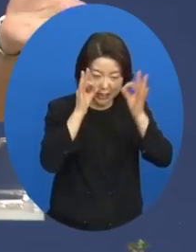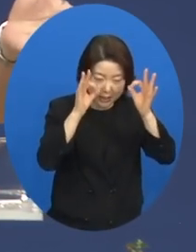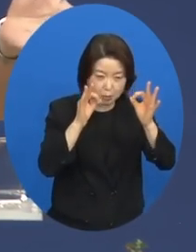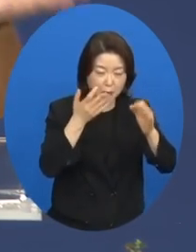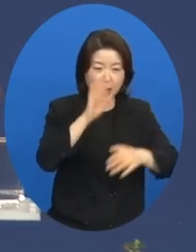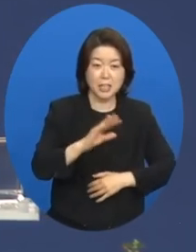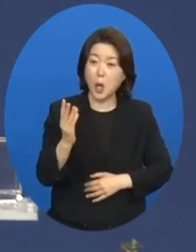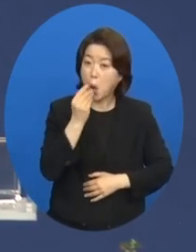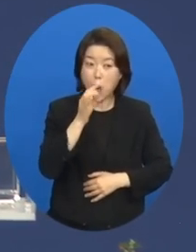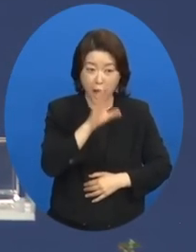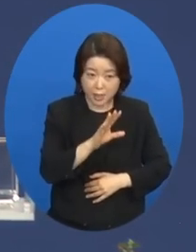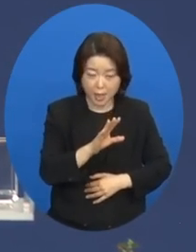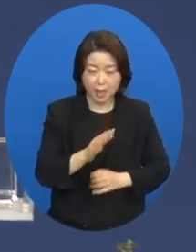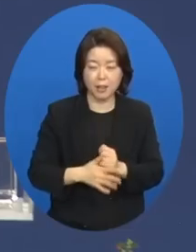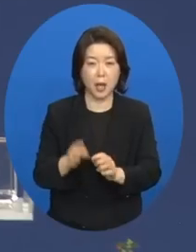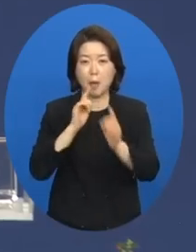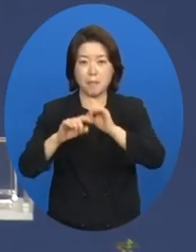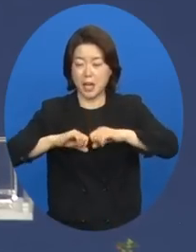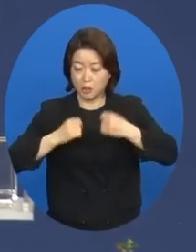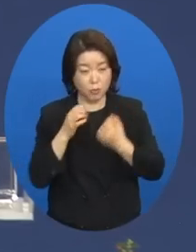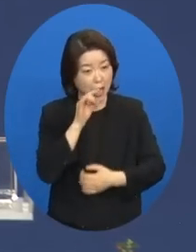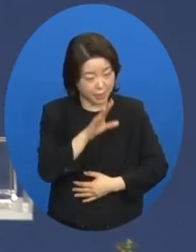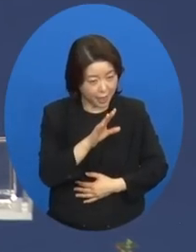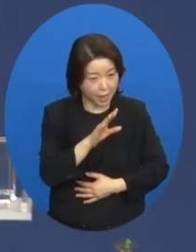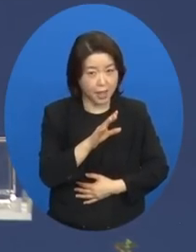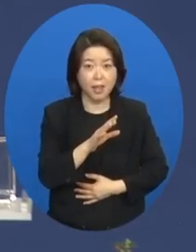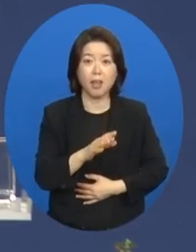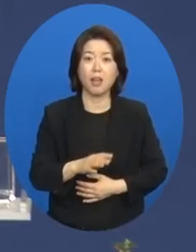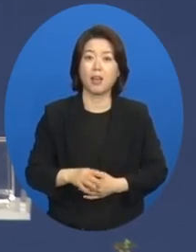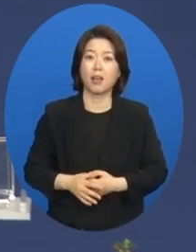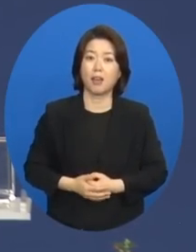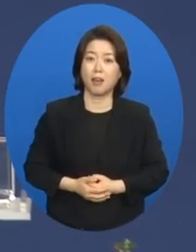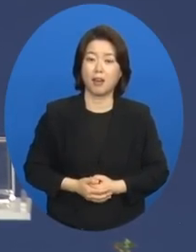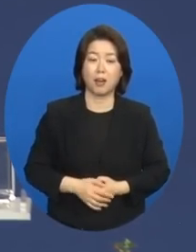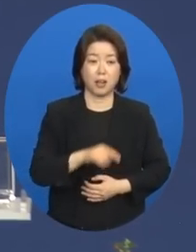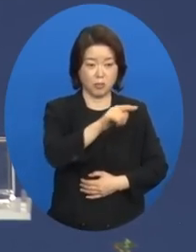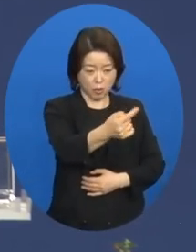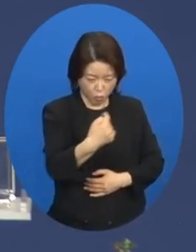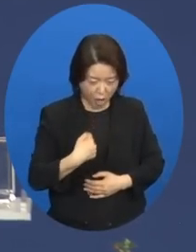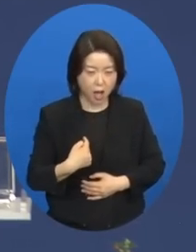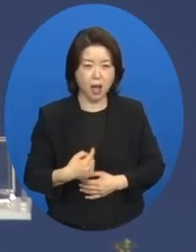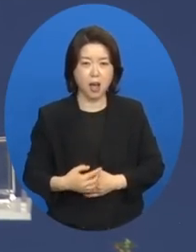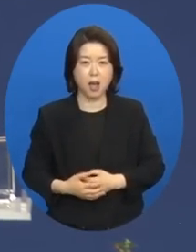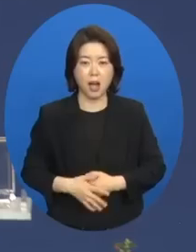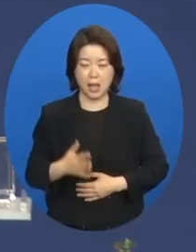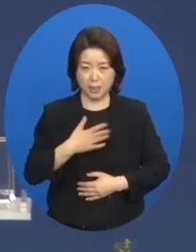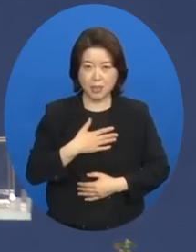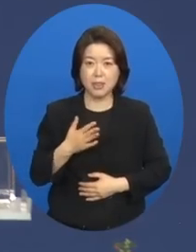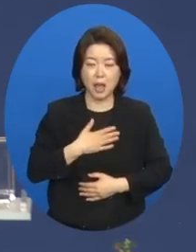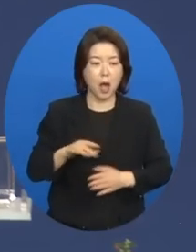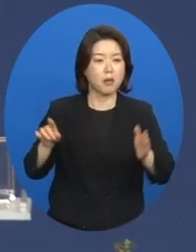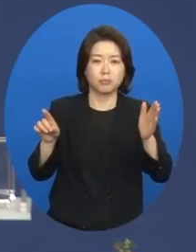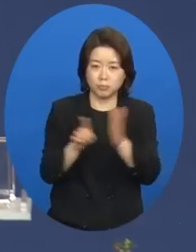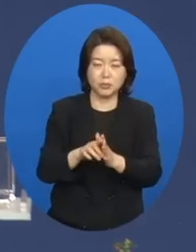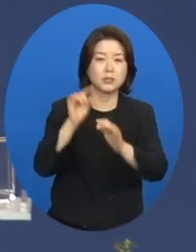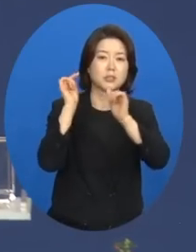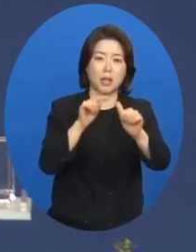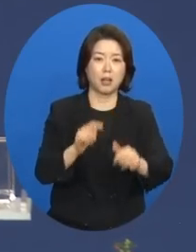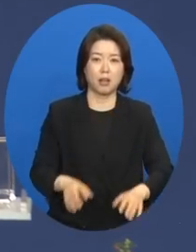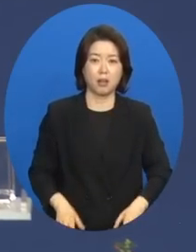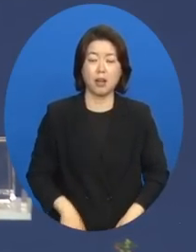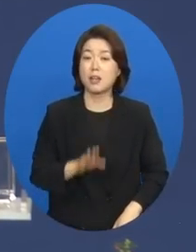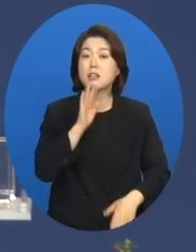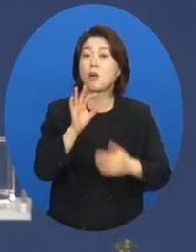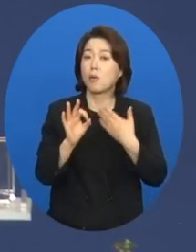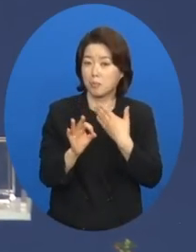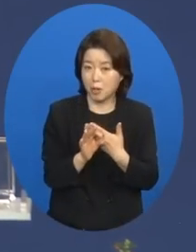수 없지? 말씀대로 순종이 안 되지? 내게로 와서 나를 믿으라.